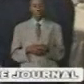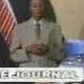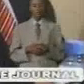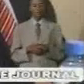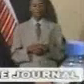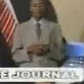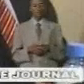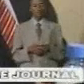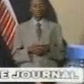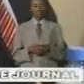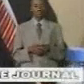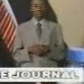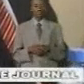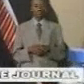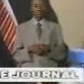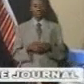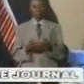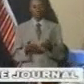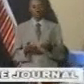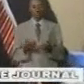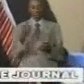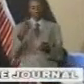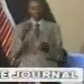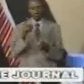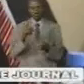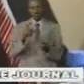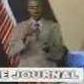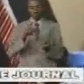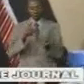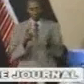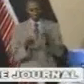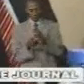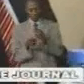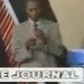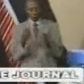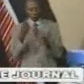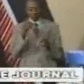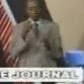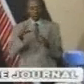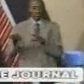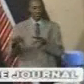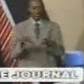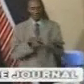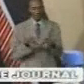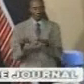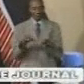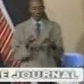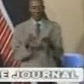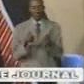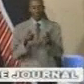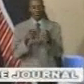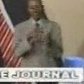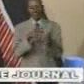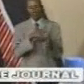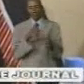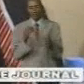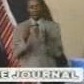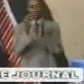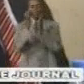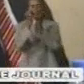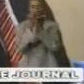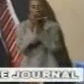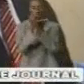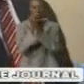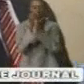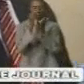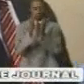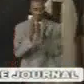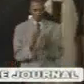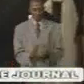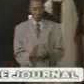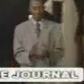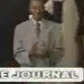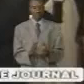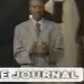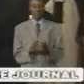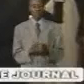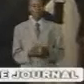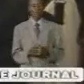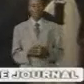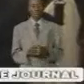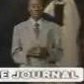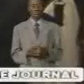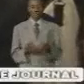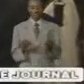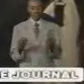du comité de pilotage pour l'amélioration du climat des affaires et des investissements, a dressé un bilan sombre de l'administration publique